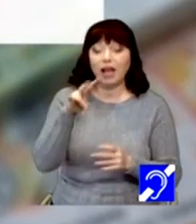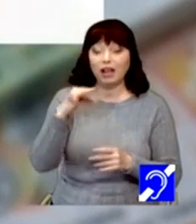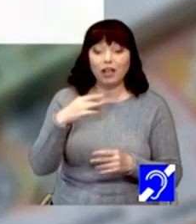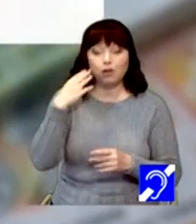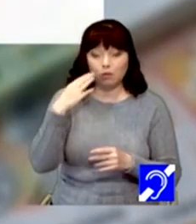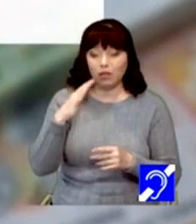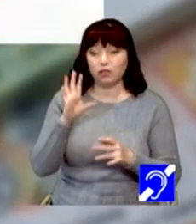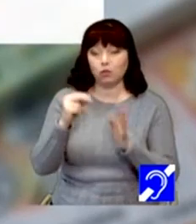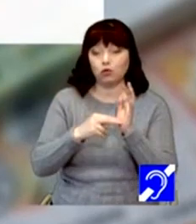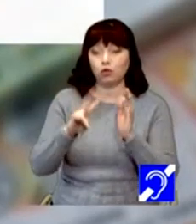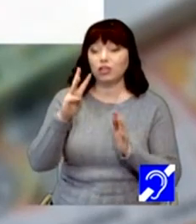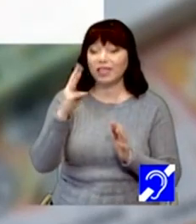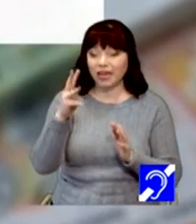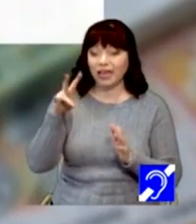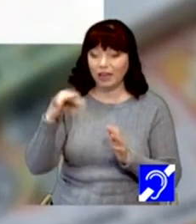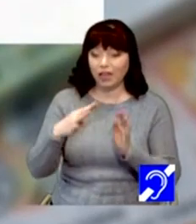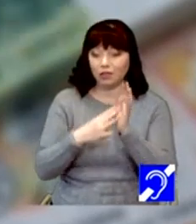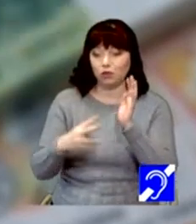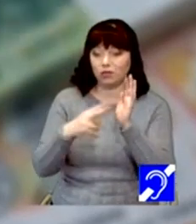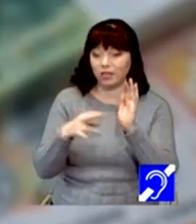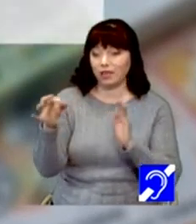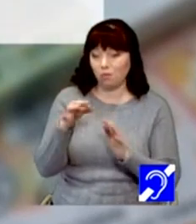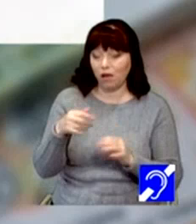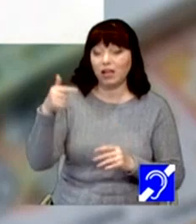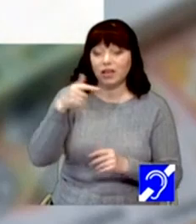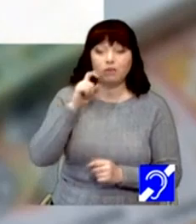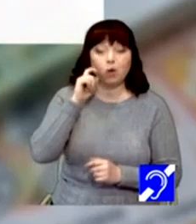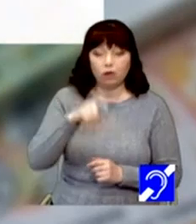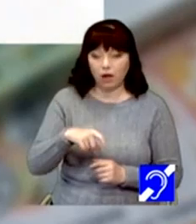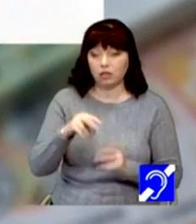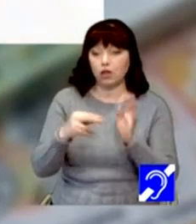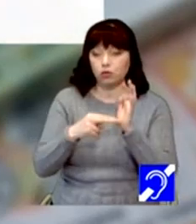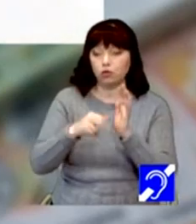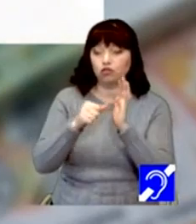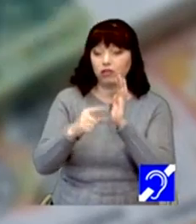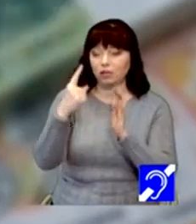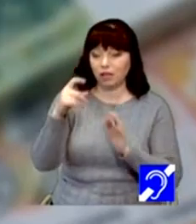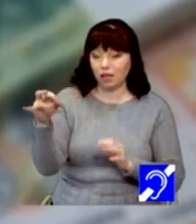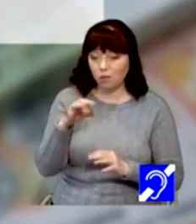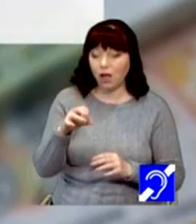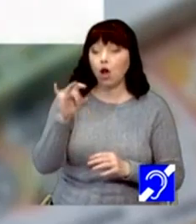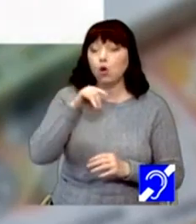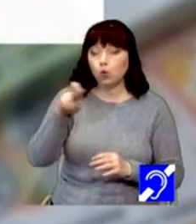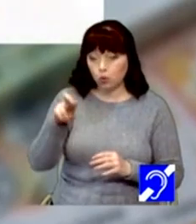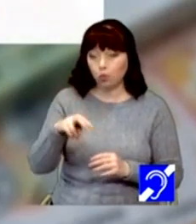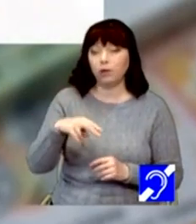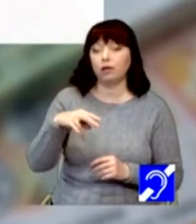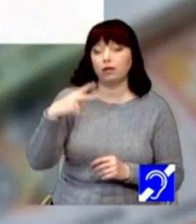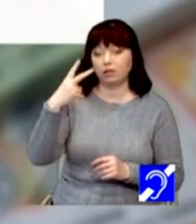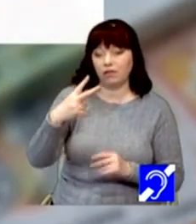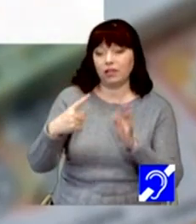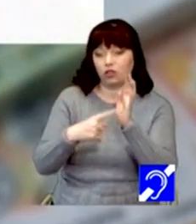românesc se va cota la 3 RON și 97 de bani Crina ucraineană va costa 61 de bani și ruga rusească